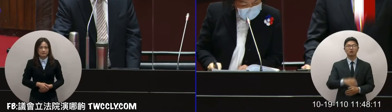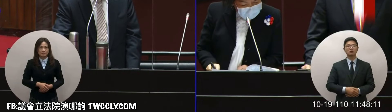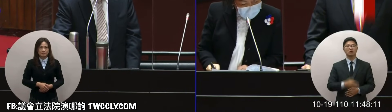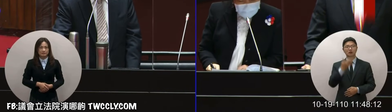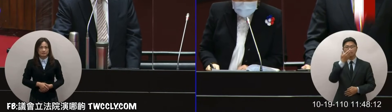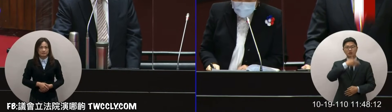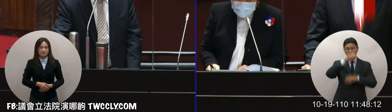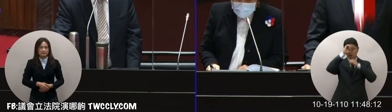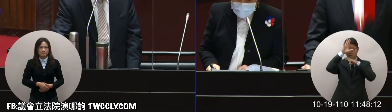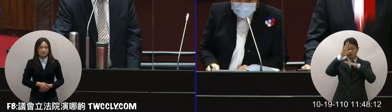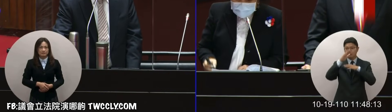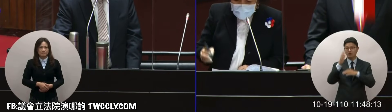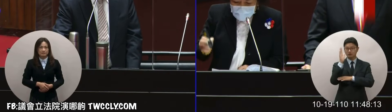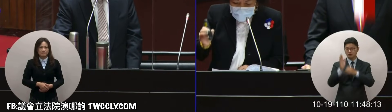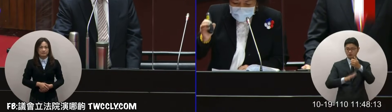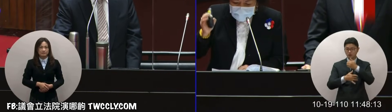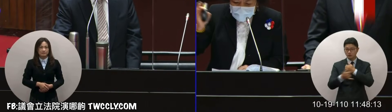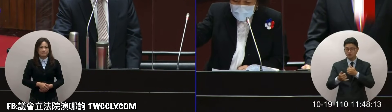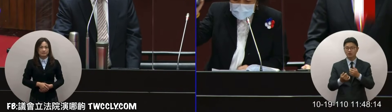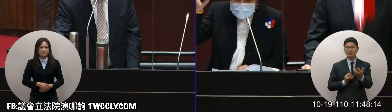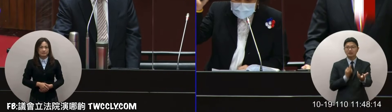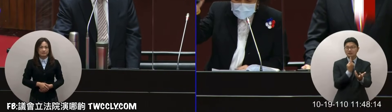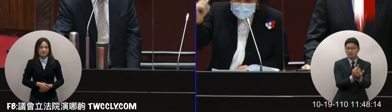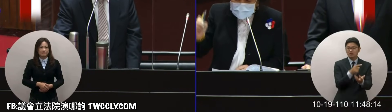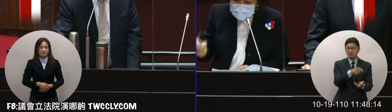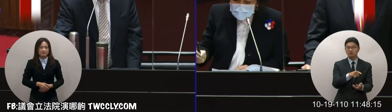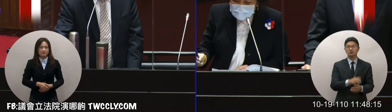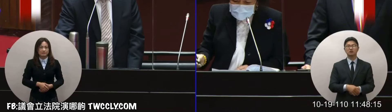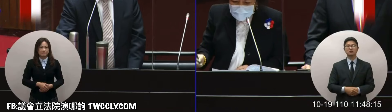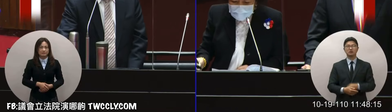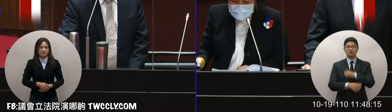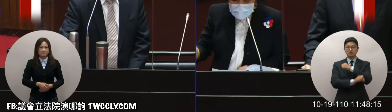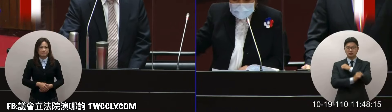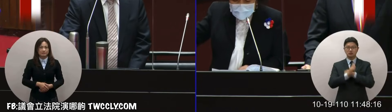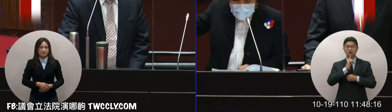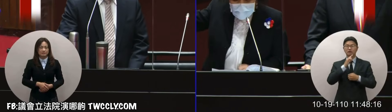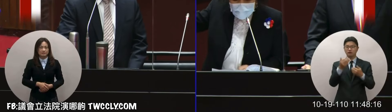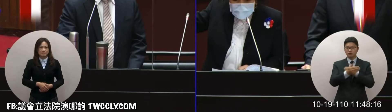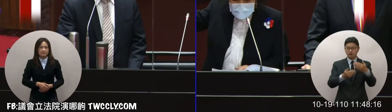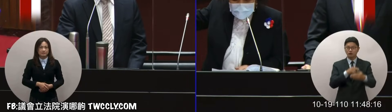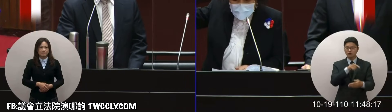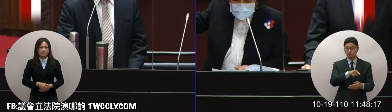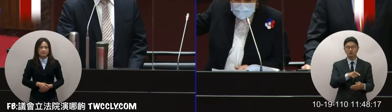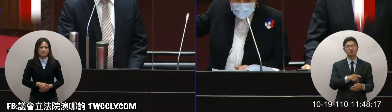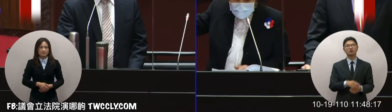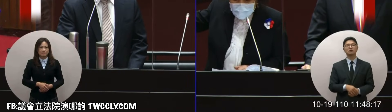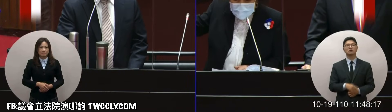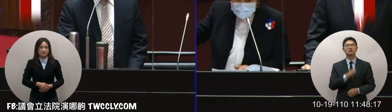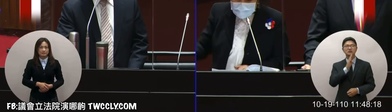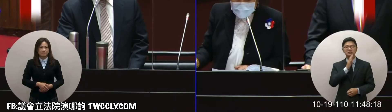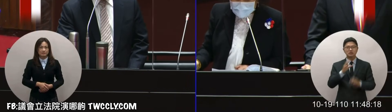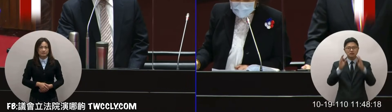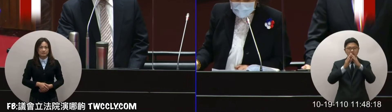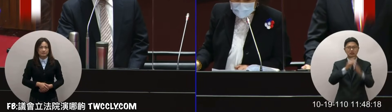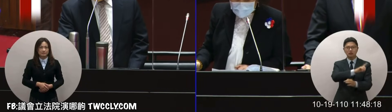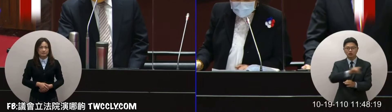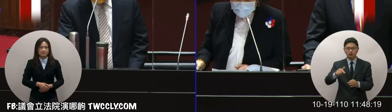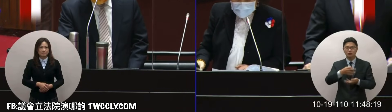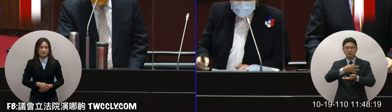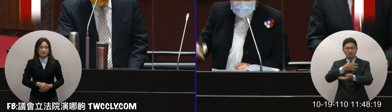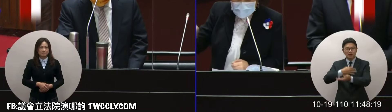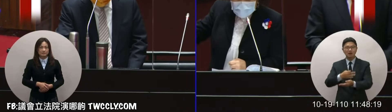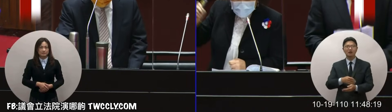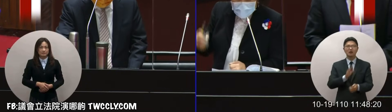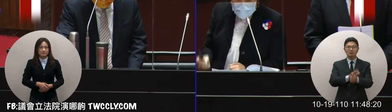参加这基富通哈，他提供的是退休金融商品，他帮忙拍照拍影片啊